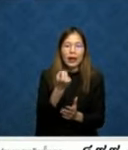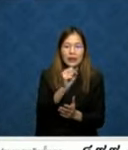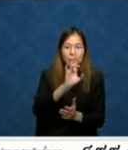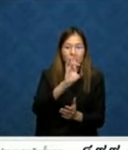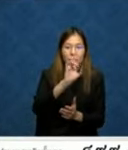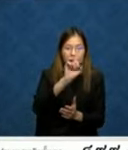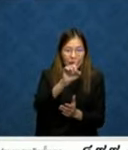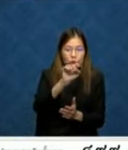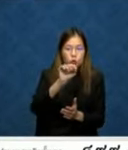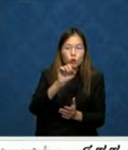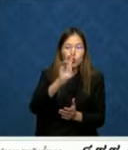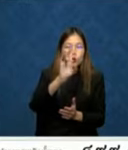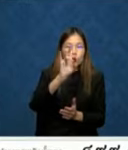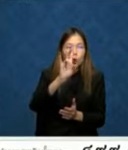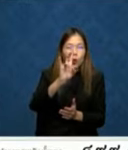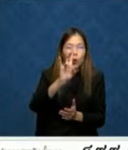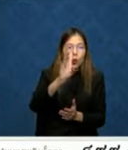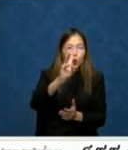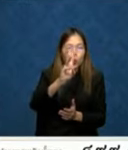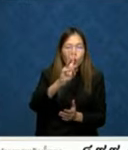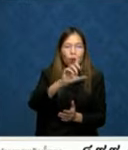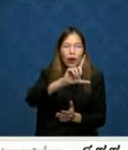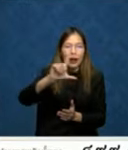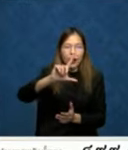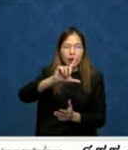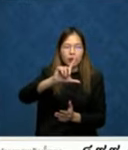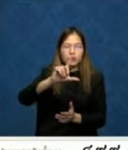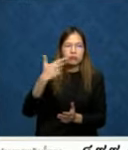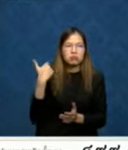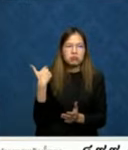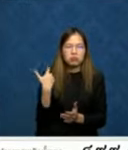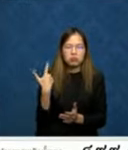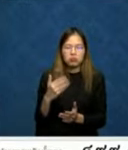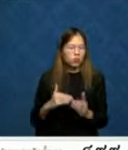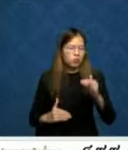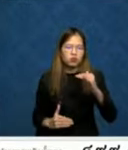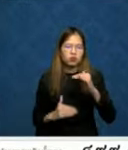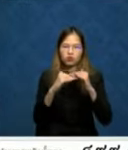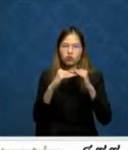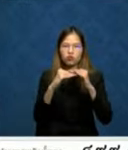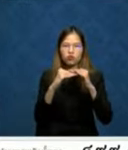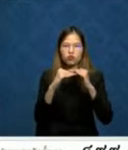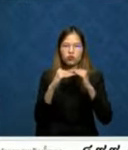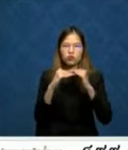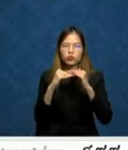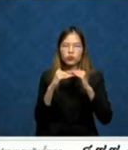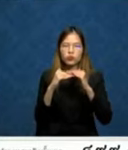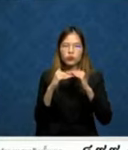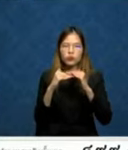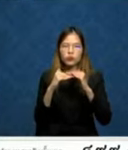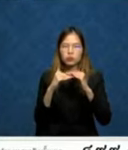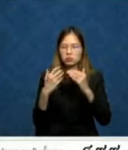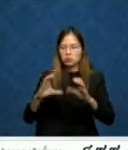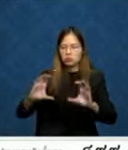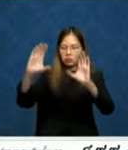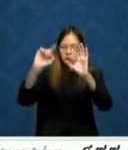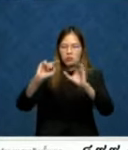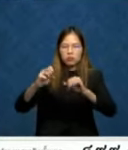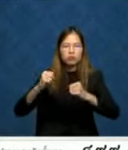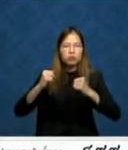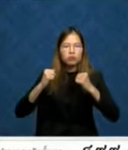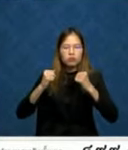านบาทหรือคิดเป็น 64.3% ต่อ GDP ซึ่งก็สูงสุดเป็นประวัติการแล้วนะครับแต่รัฐบาลแทนที่เราจะพย